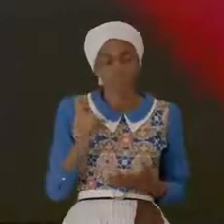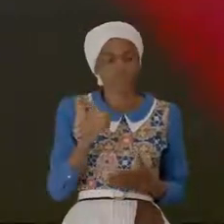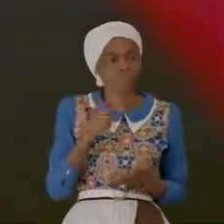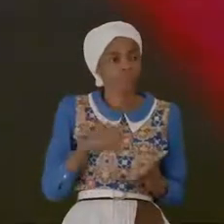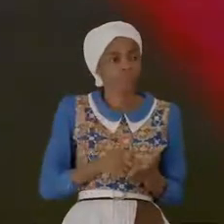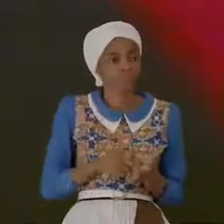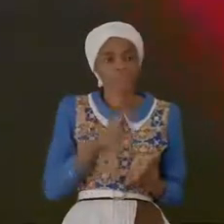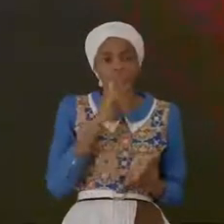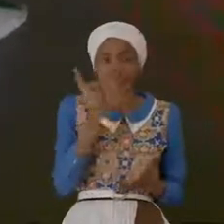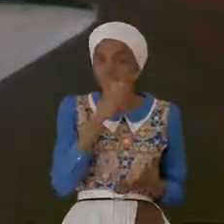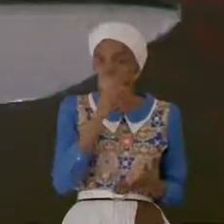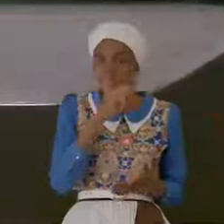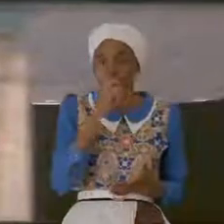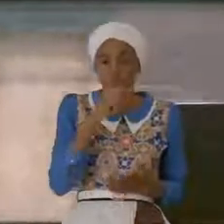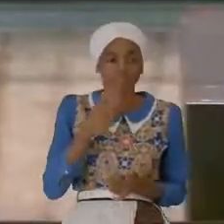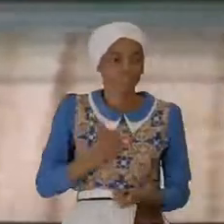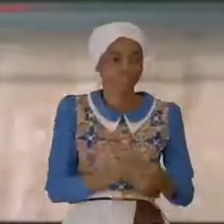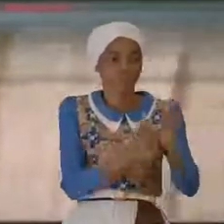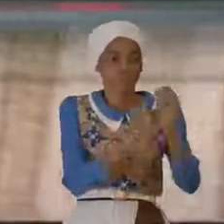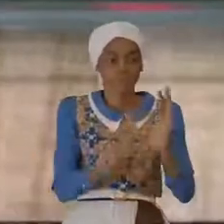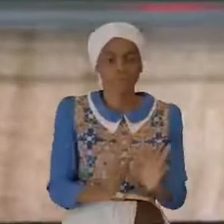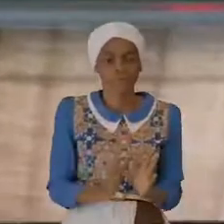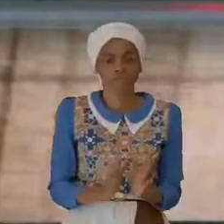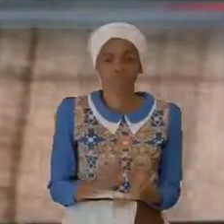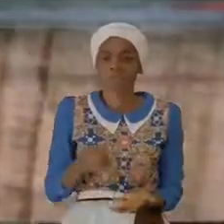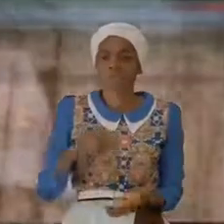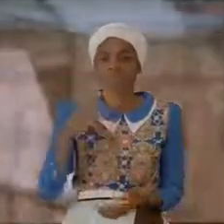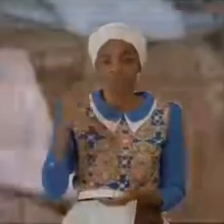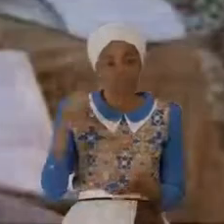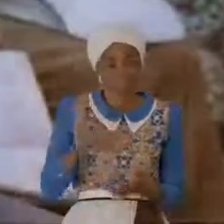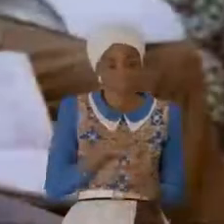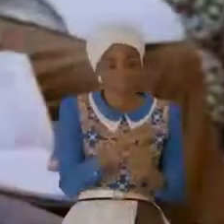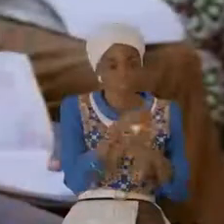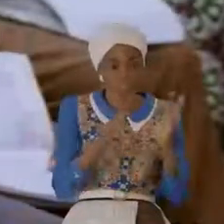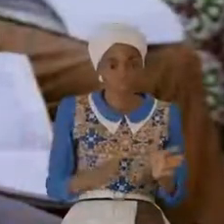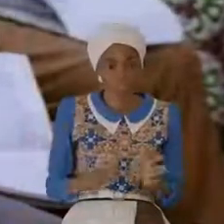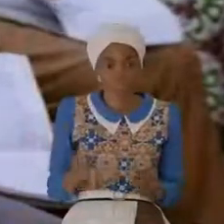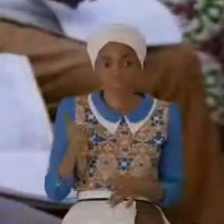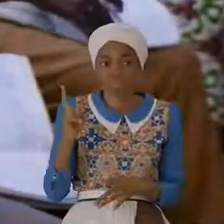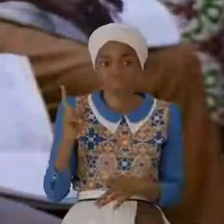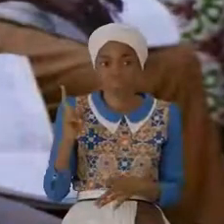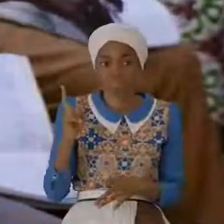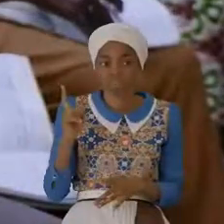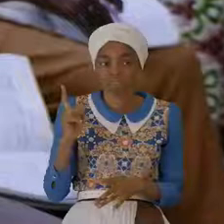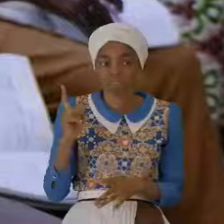Ces hommes-là sont de faux apôtres, ces séducteurs, ces prédicateurs.